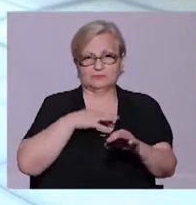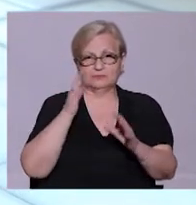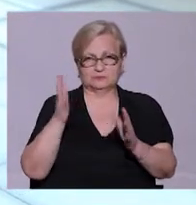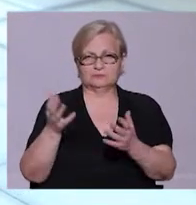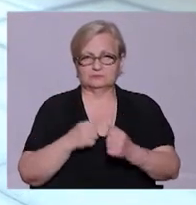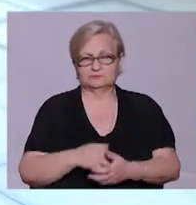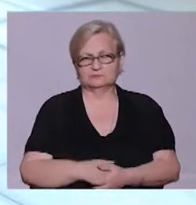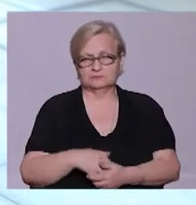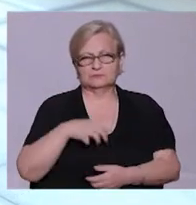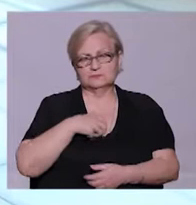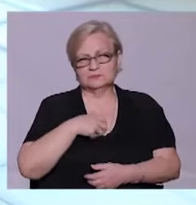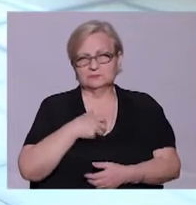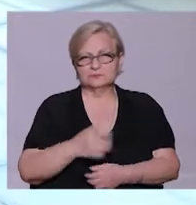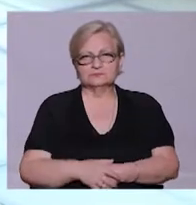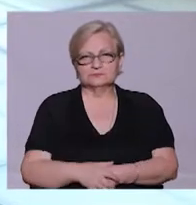ეჰ,